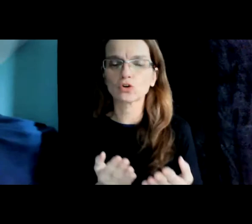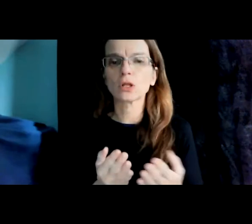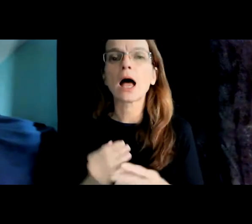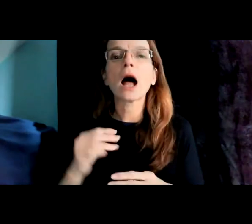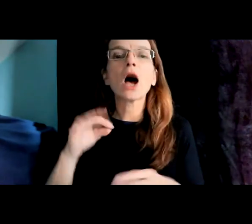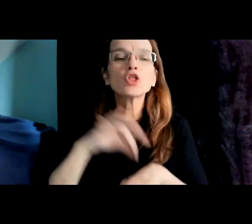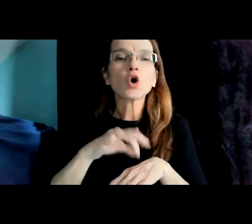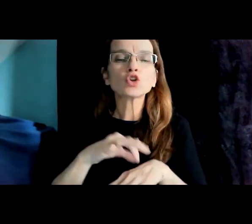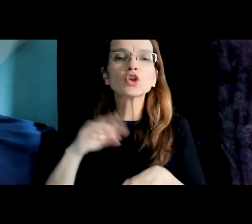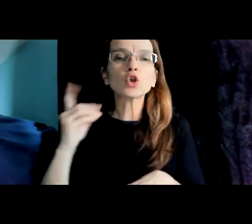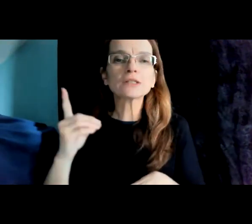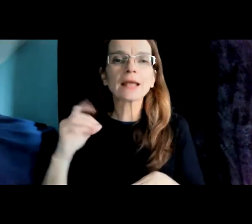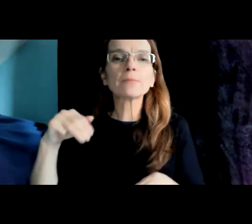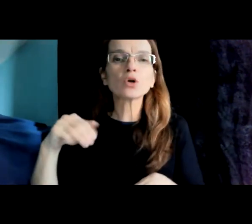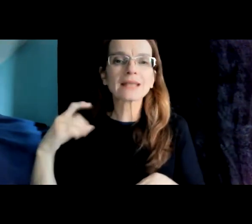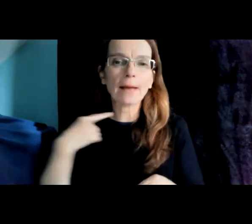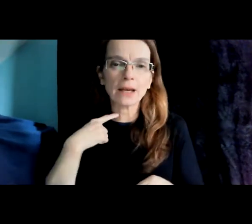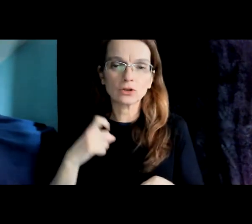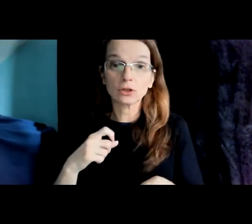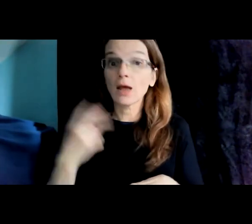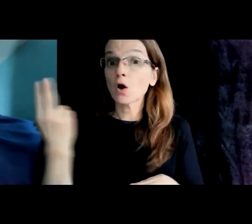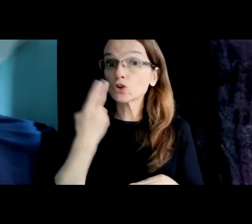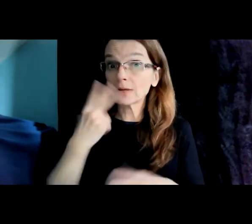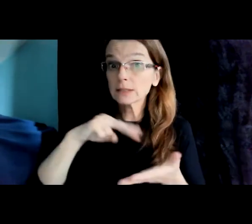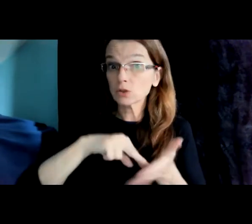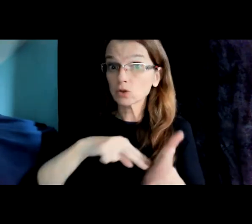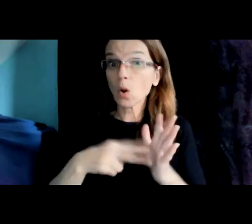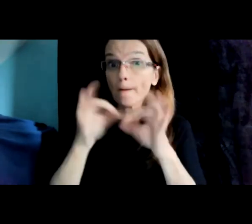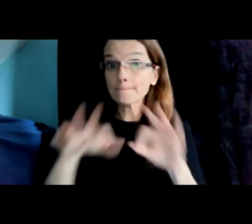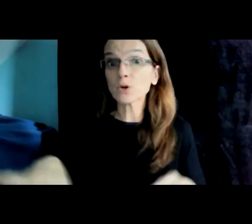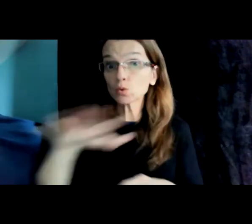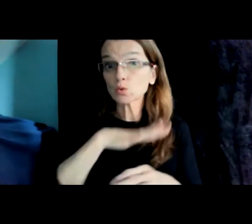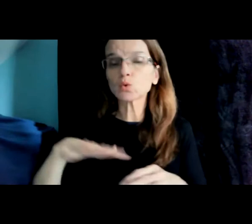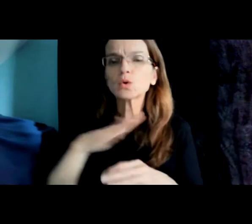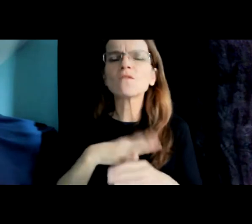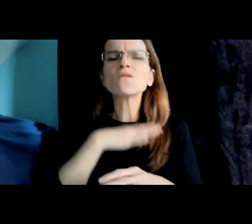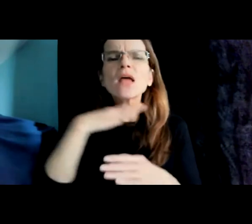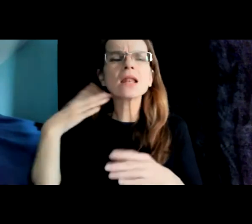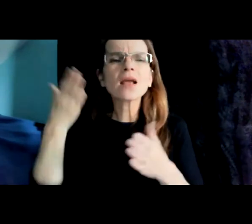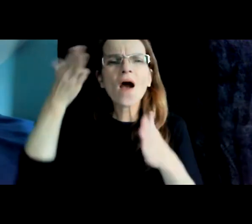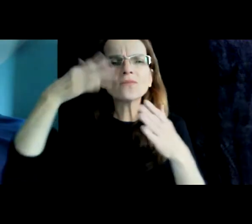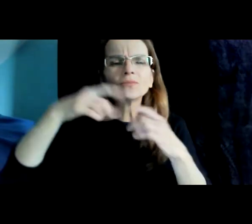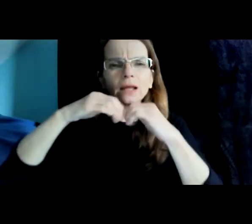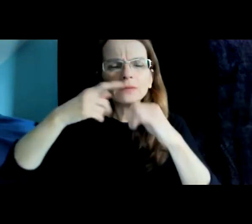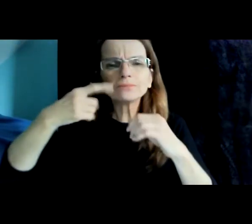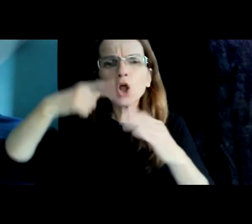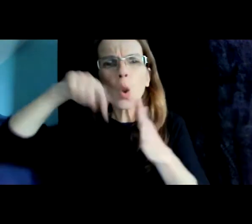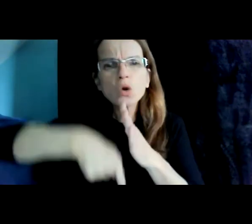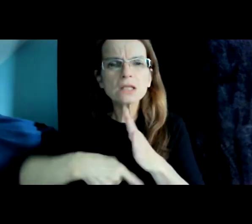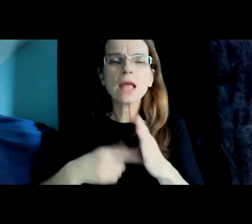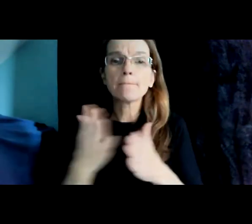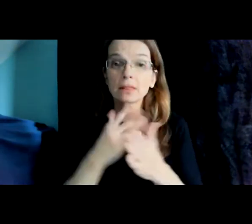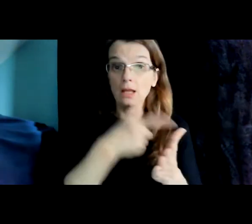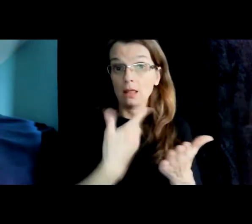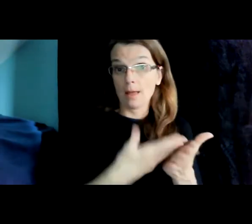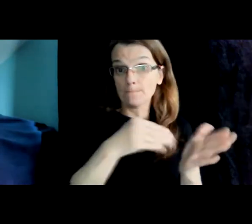takole zapisala. V slovenskem strokovnem prostoru obstaja velika vrzel med uresničevanjem temeljnih potreb in zahtev po